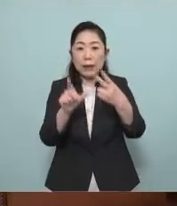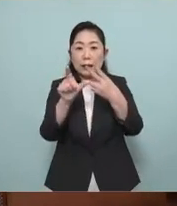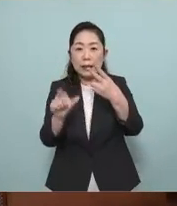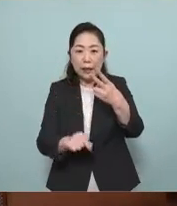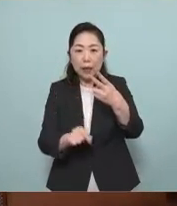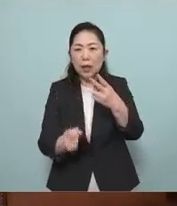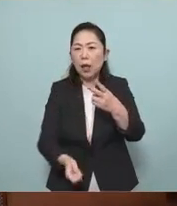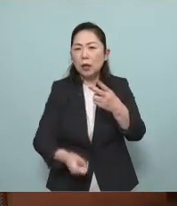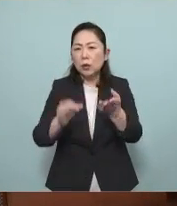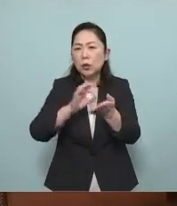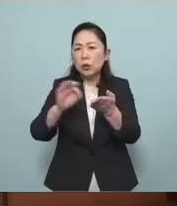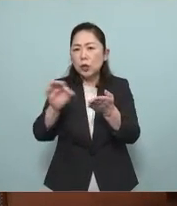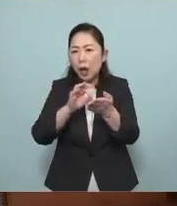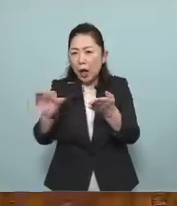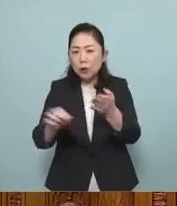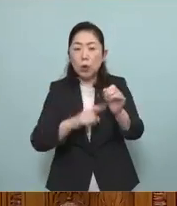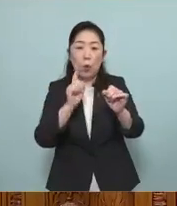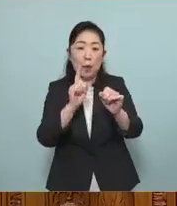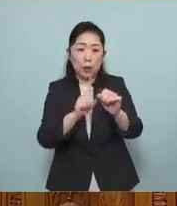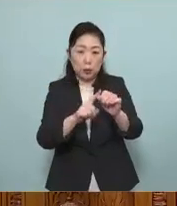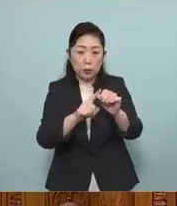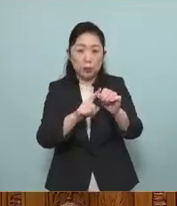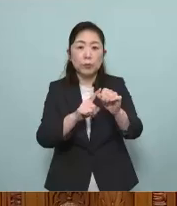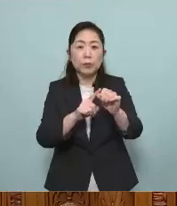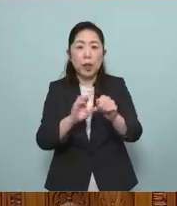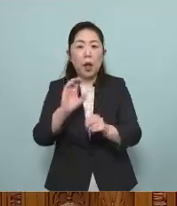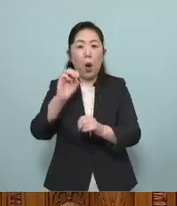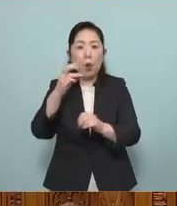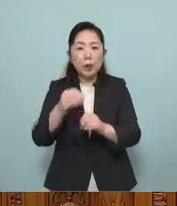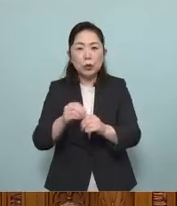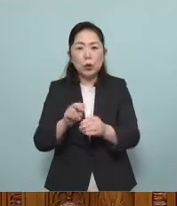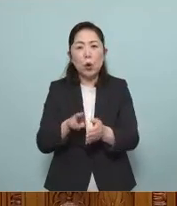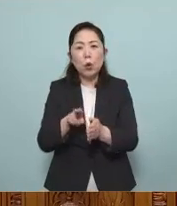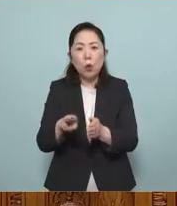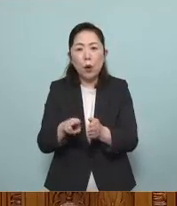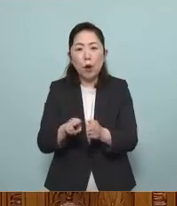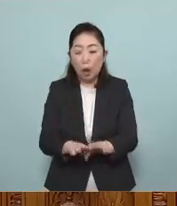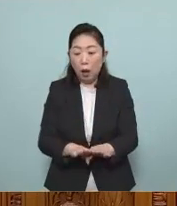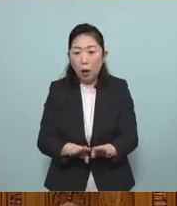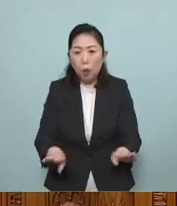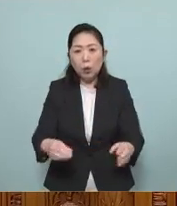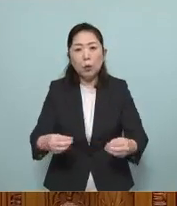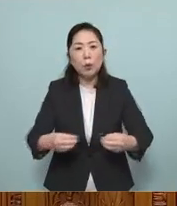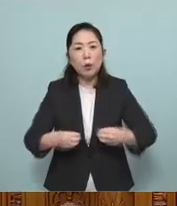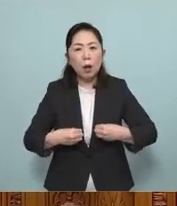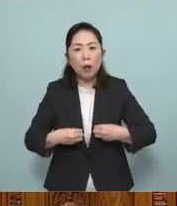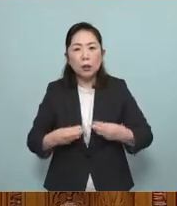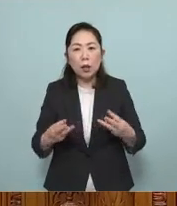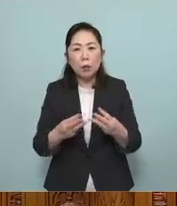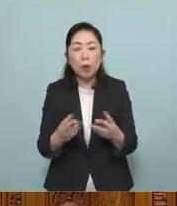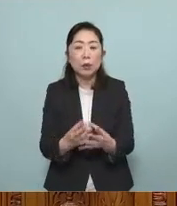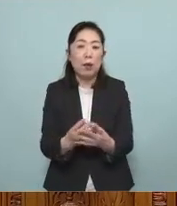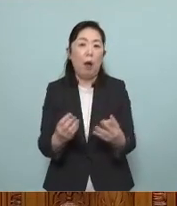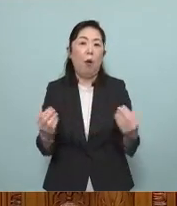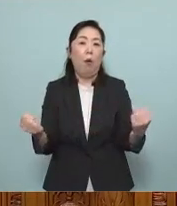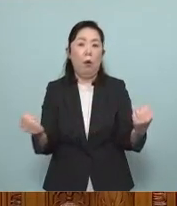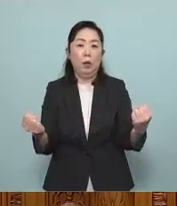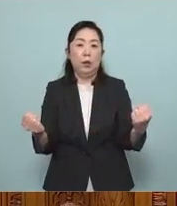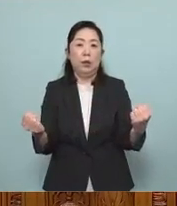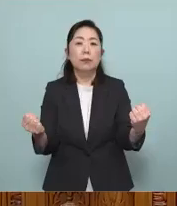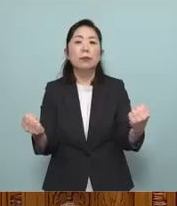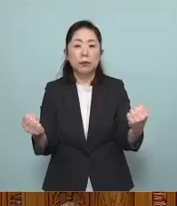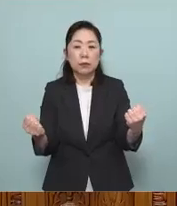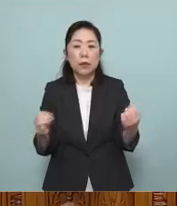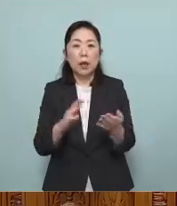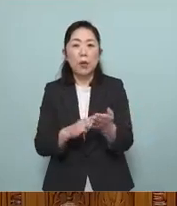の実用化を目指します。オミクロン株はお子さんの感染も多く見られます。これまで